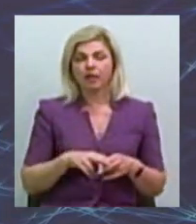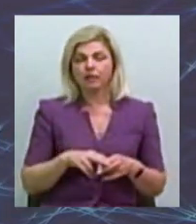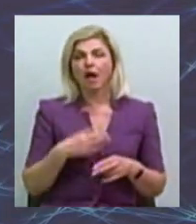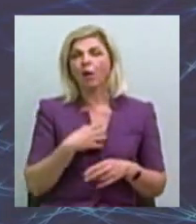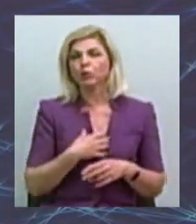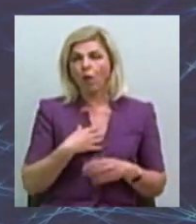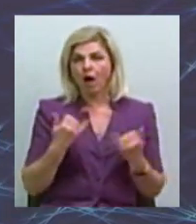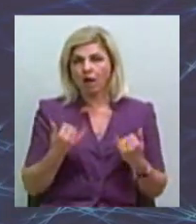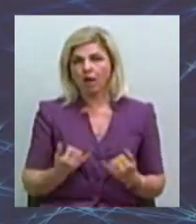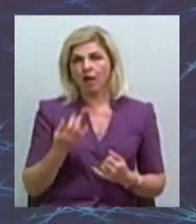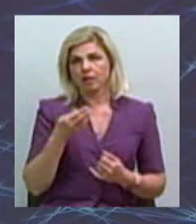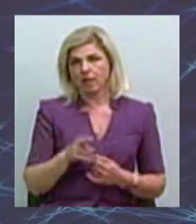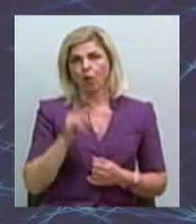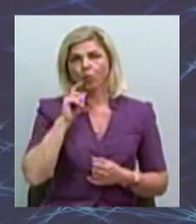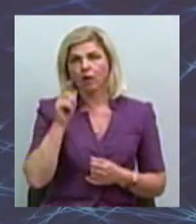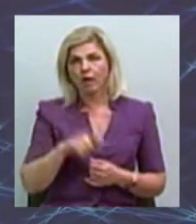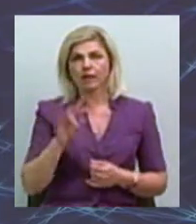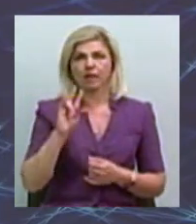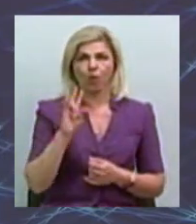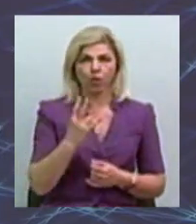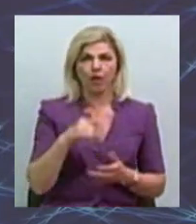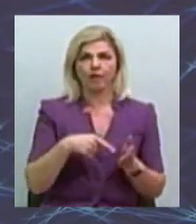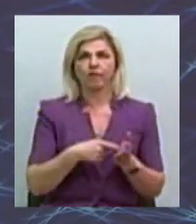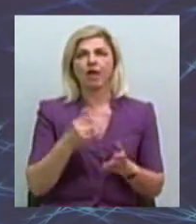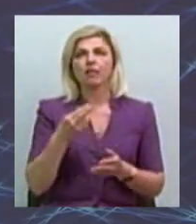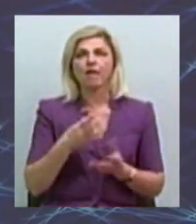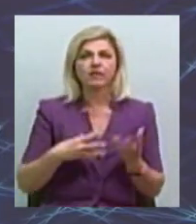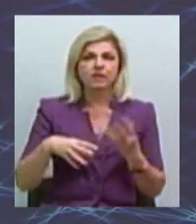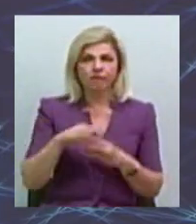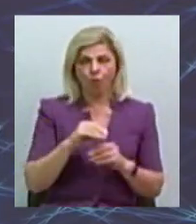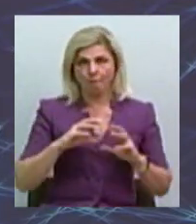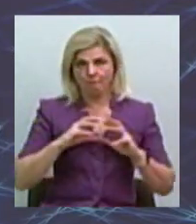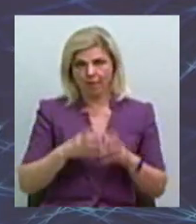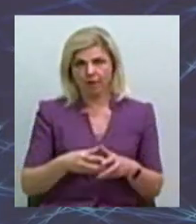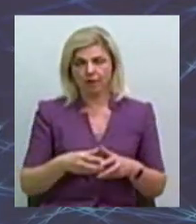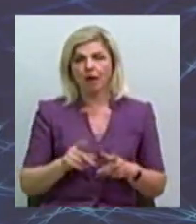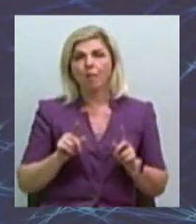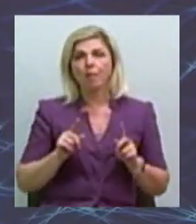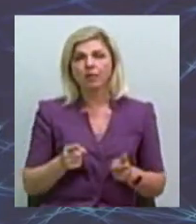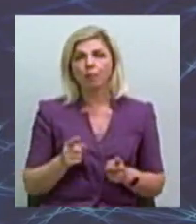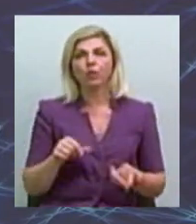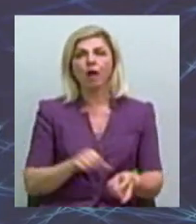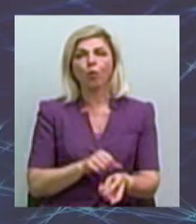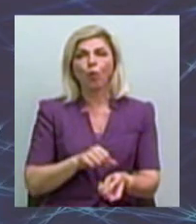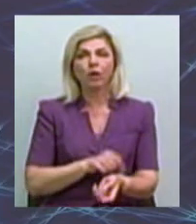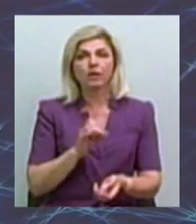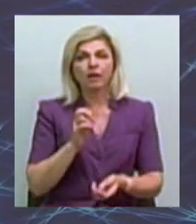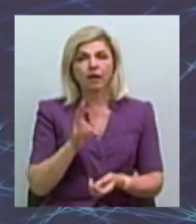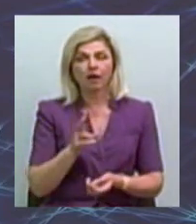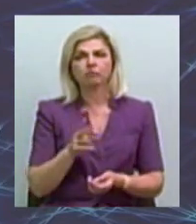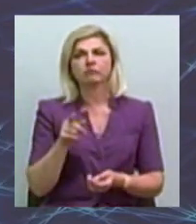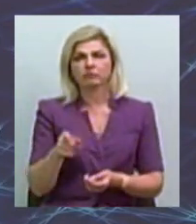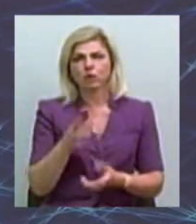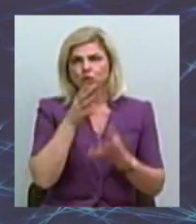Николаева, она актуальна для Украины, она актуальна для всего мира. Потому что наркотик, он идет в ногу